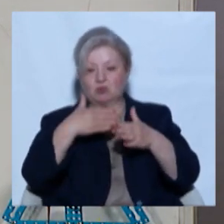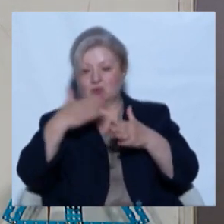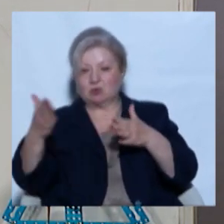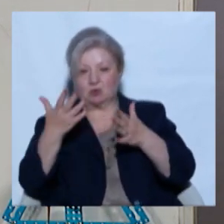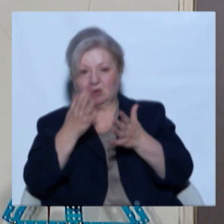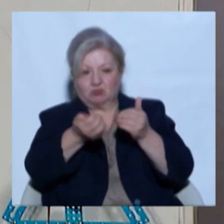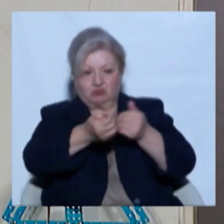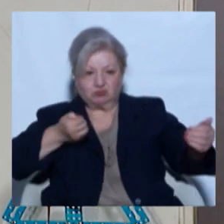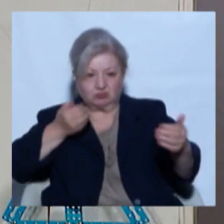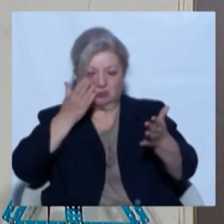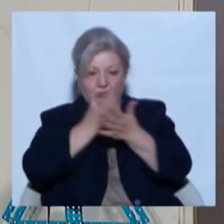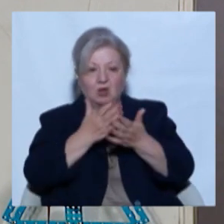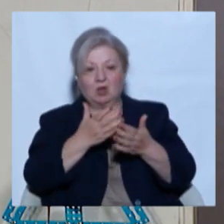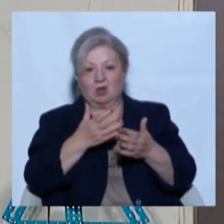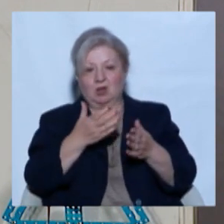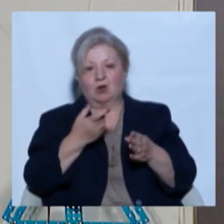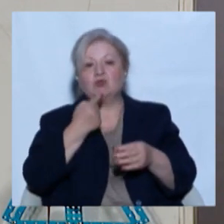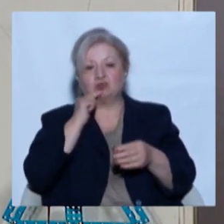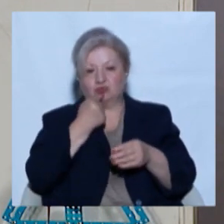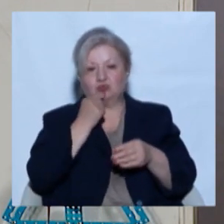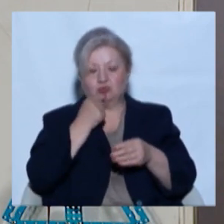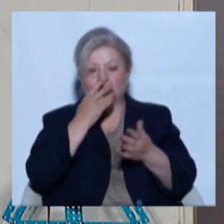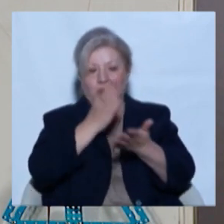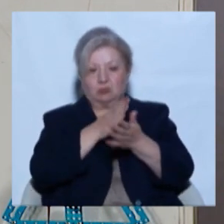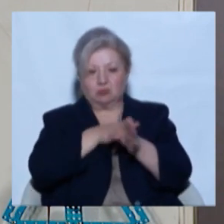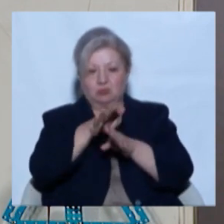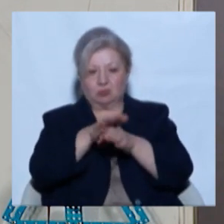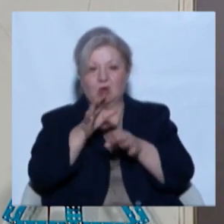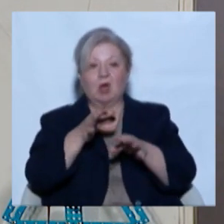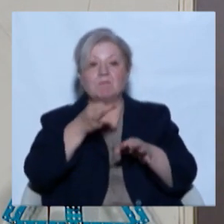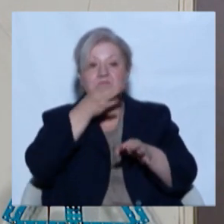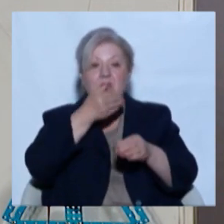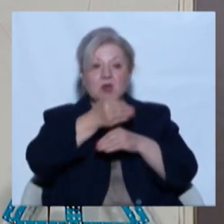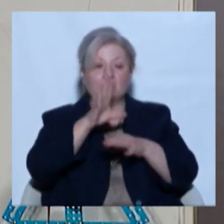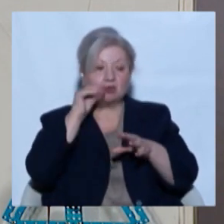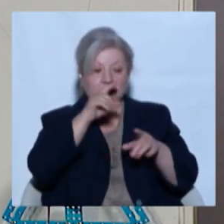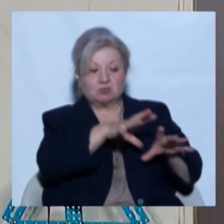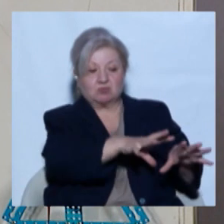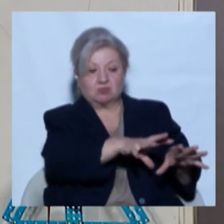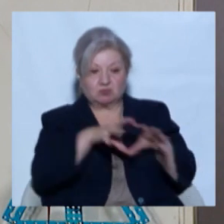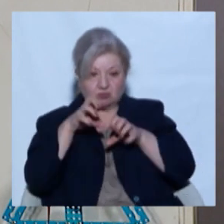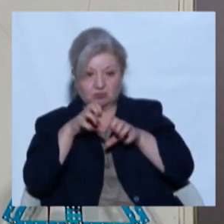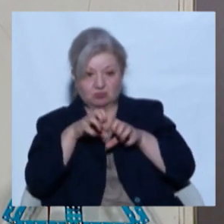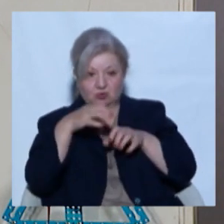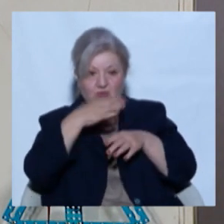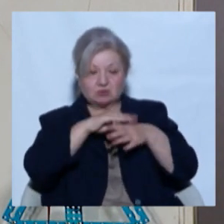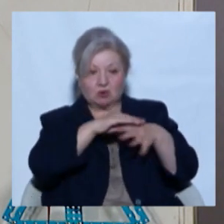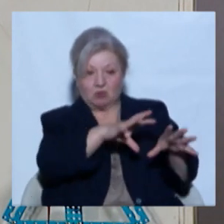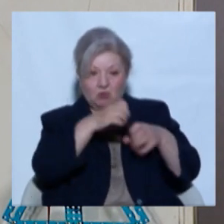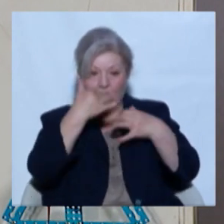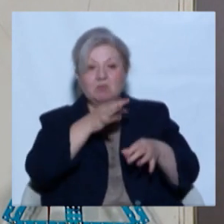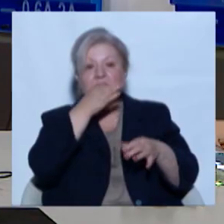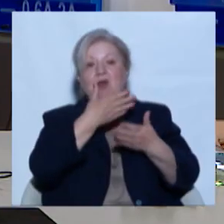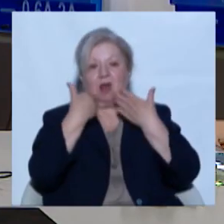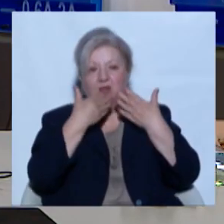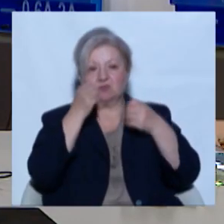მით უფრო რთულია ამის შესრულება. მერე კი აქვს მას ძალა, როდესაც მიიწებებს სხეულს, მერე ძალიან მცირე დენი არის